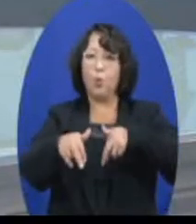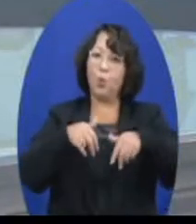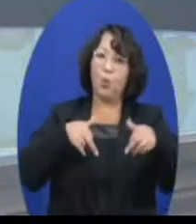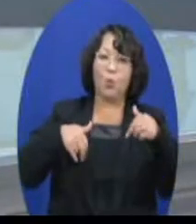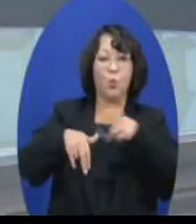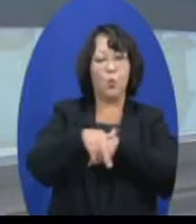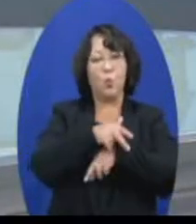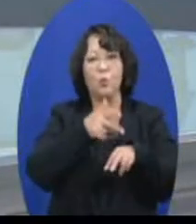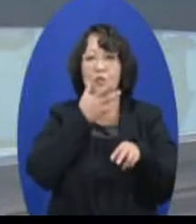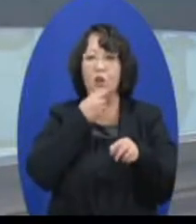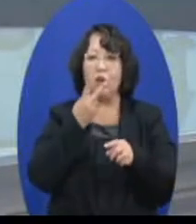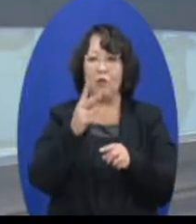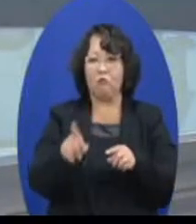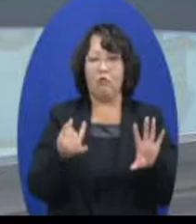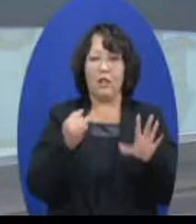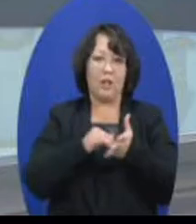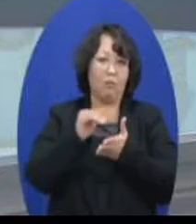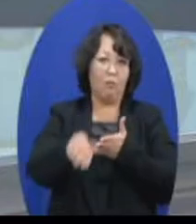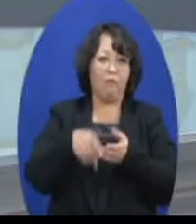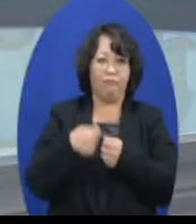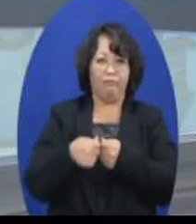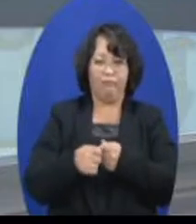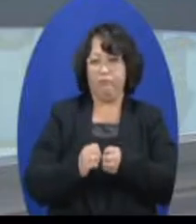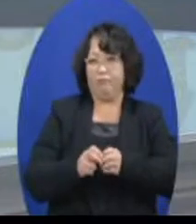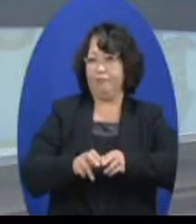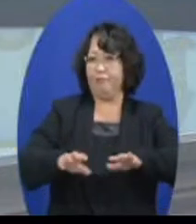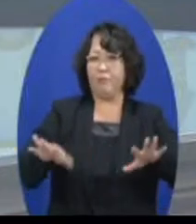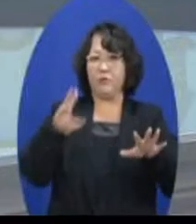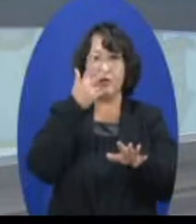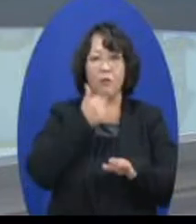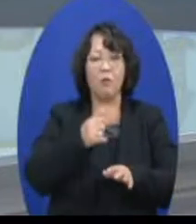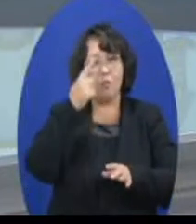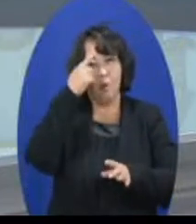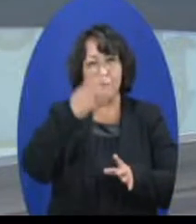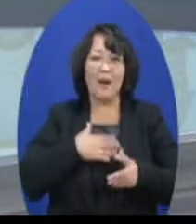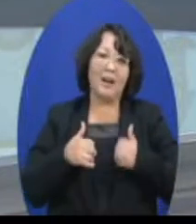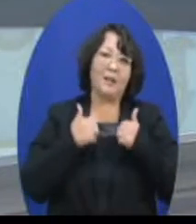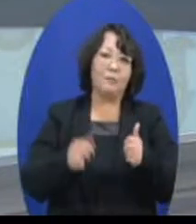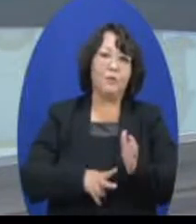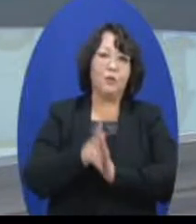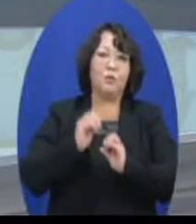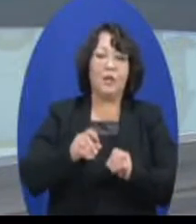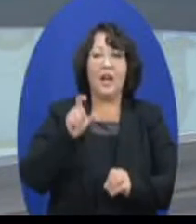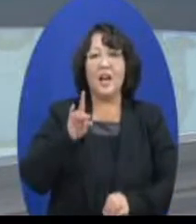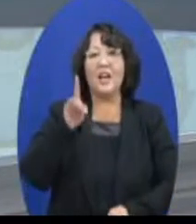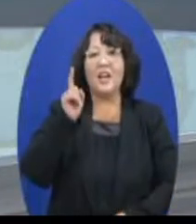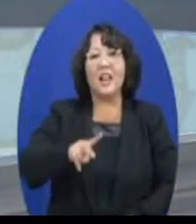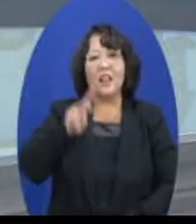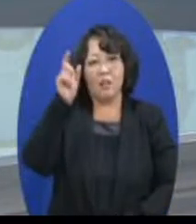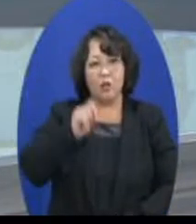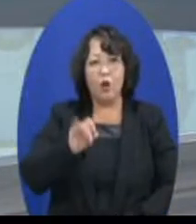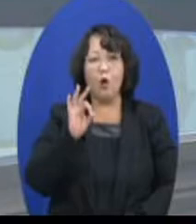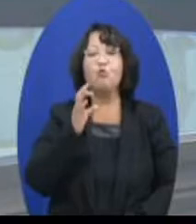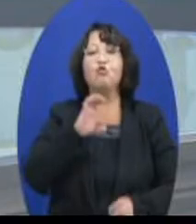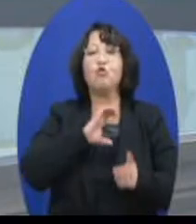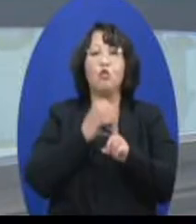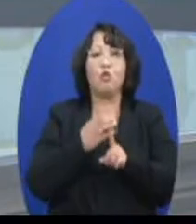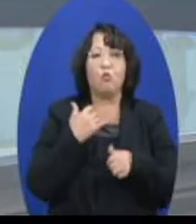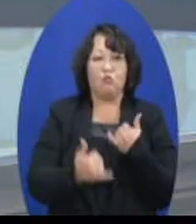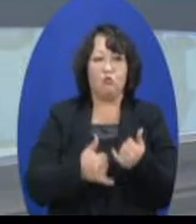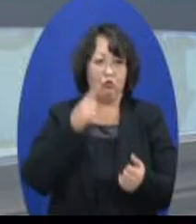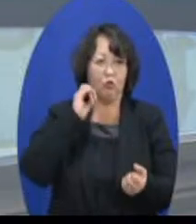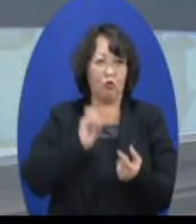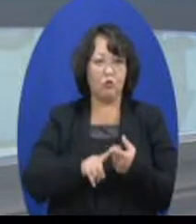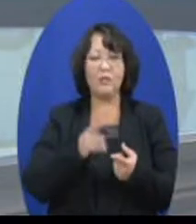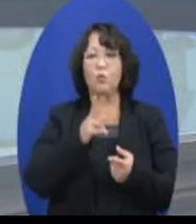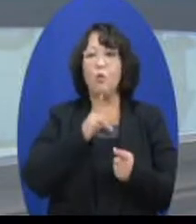бүхий 2.7 тэрбум төгрөгийн өртөгтэй ажил хийсэн байна. Монгол бахархлыг бий болгож, их хэл өв соёлоо үеийн үед өвлүүл үлдэх зорилгоор